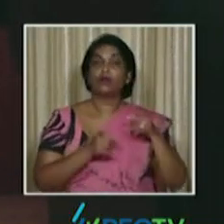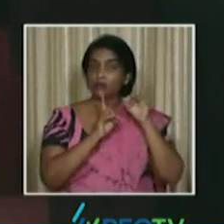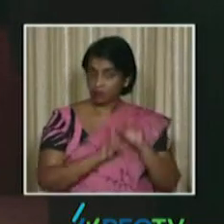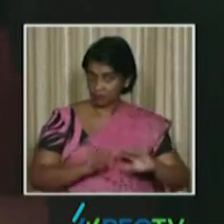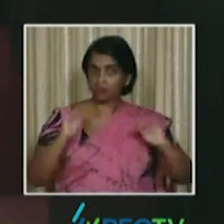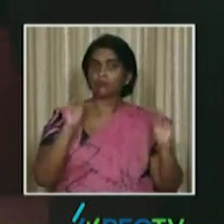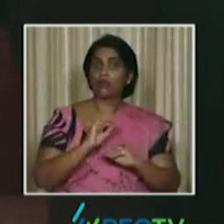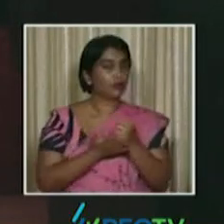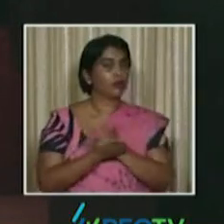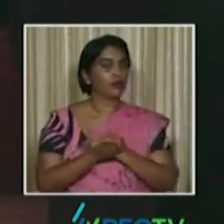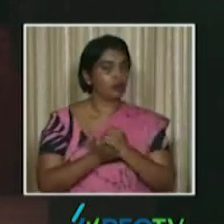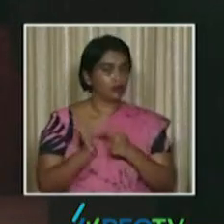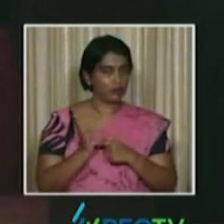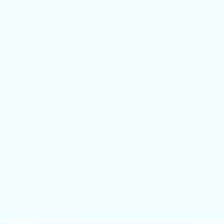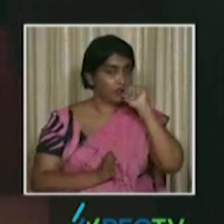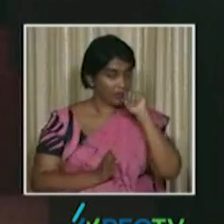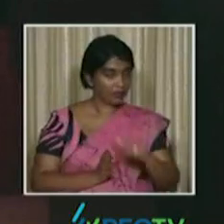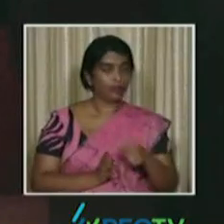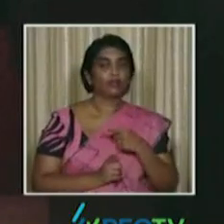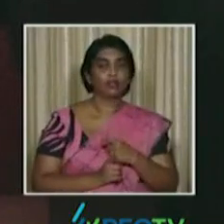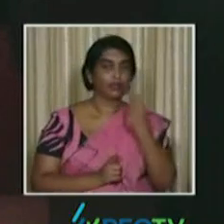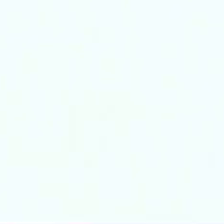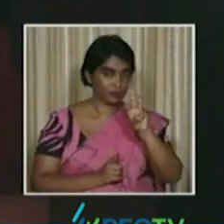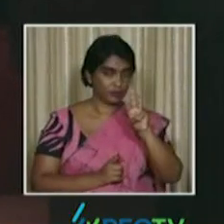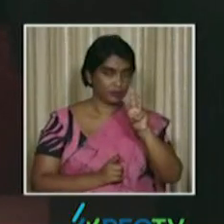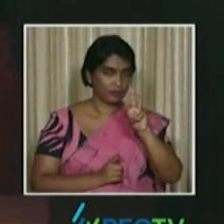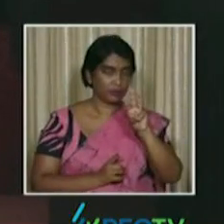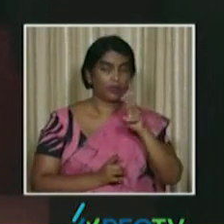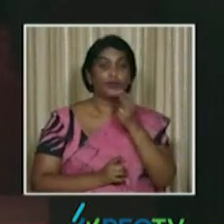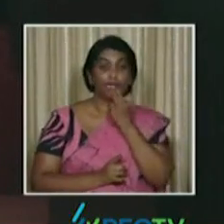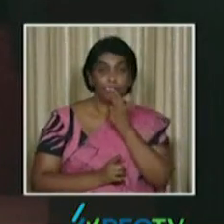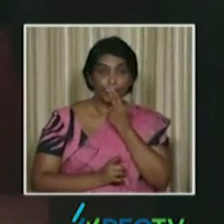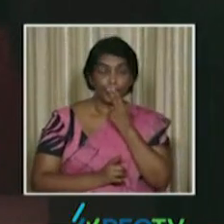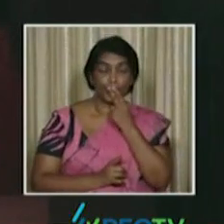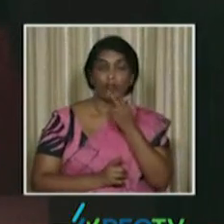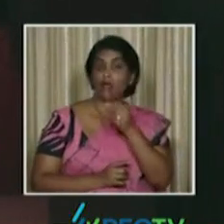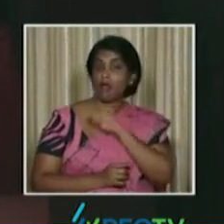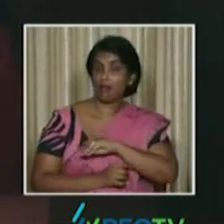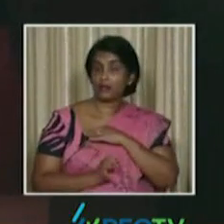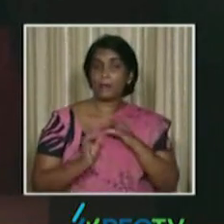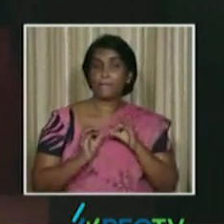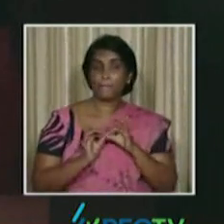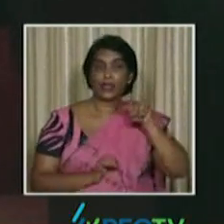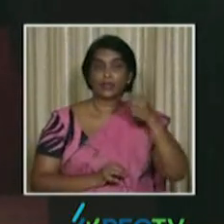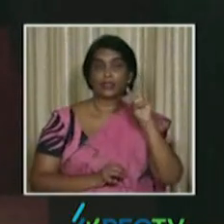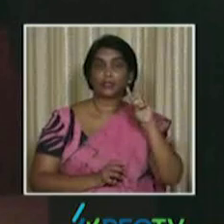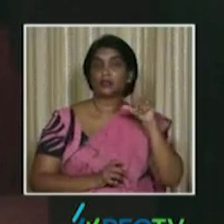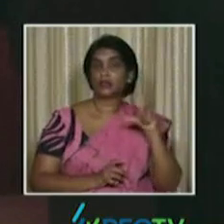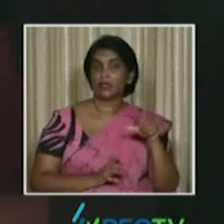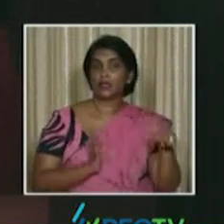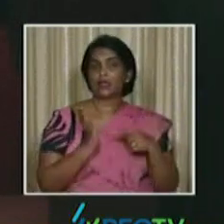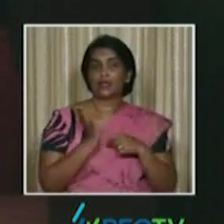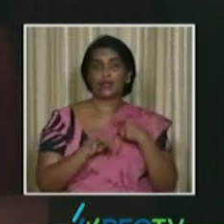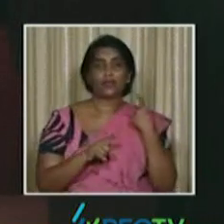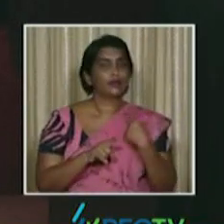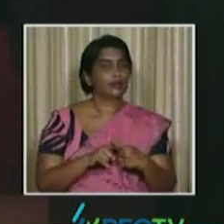දානවද IMF එකේ ඇඟවුඩ? ඇත්ත වශයෙන්ම 2023 සිගරට් ආදායම බිලියන 137 මේ ටැක්ස් රේට්